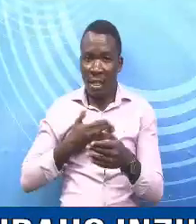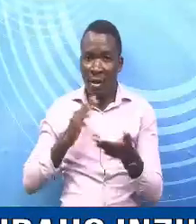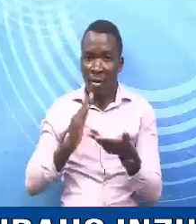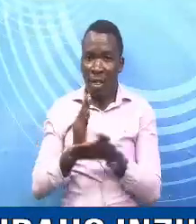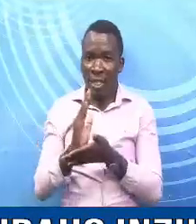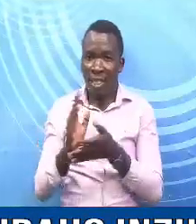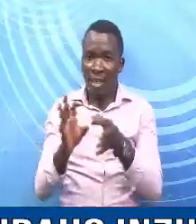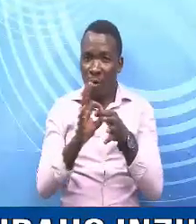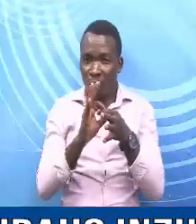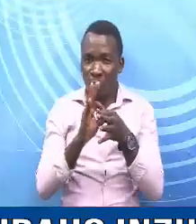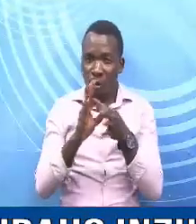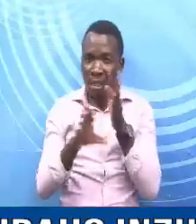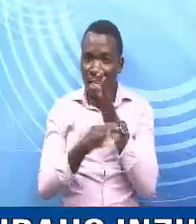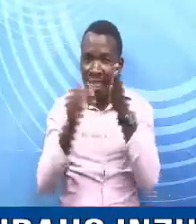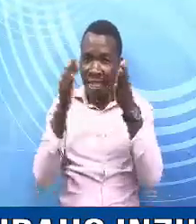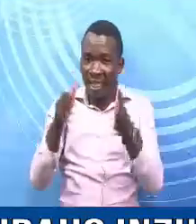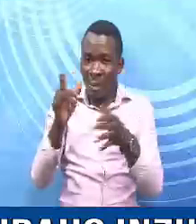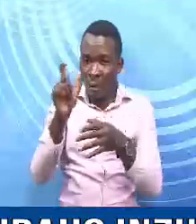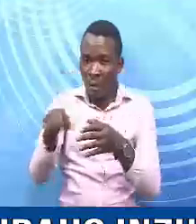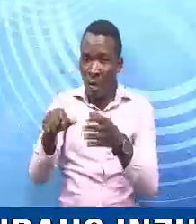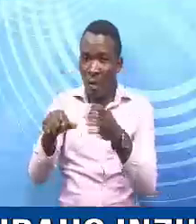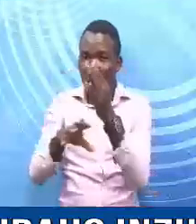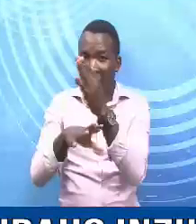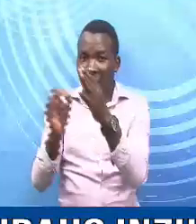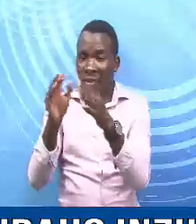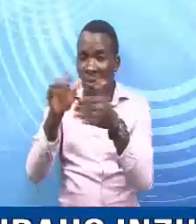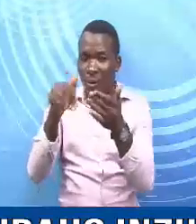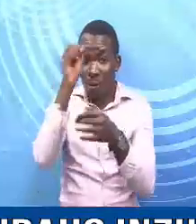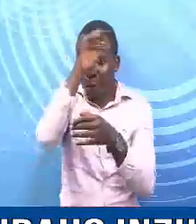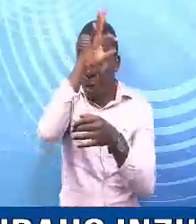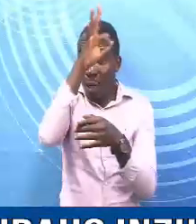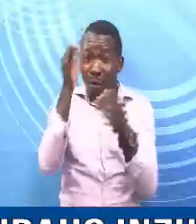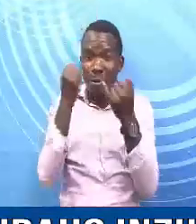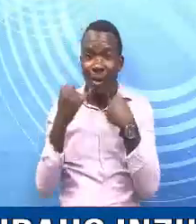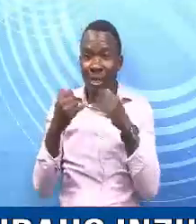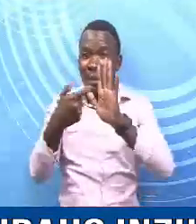kibye ibyo byose byaradutangaje bajya batubwira ko nta bimenyetso ariko